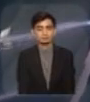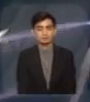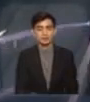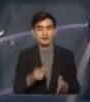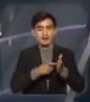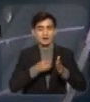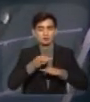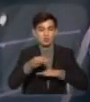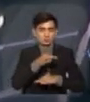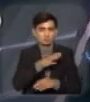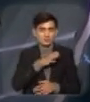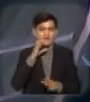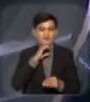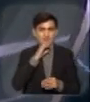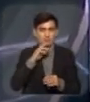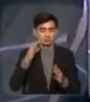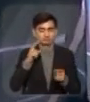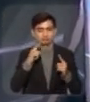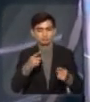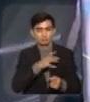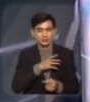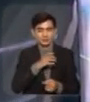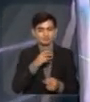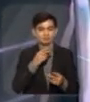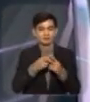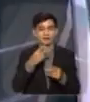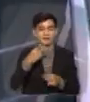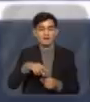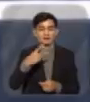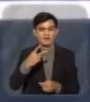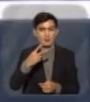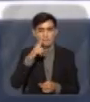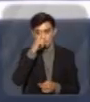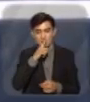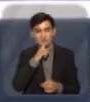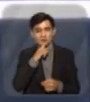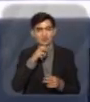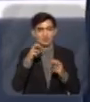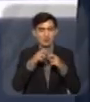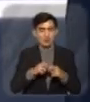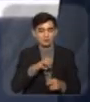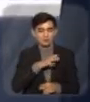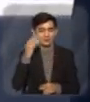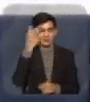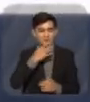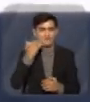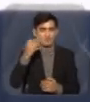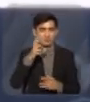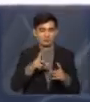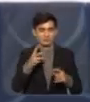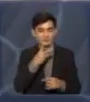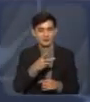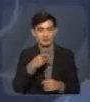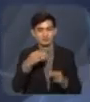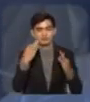Қарағанды облысында ұрлық жасады деген күдікпен изоляторға қамалып 22 ай бойы тергелген Нигерия елінің азаматтары